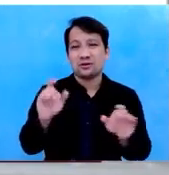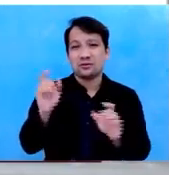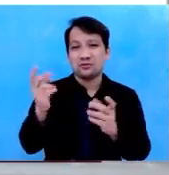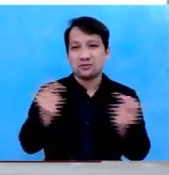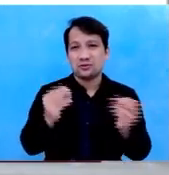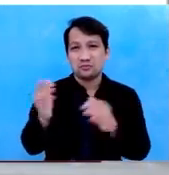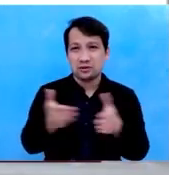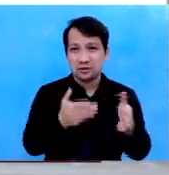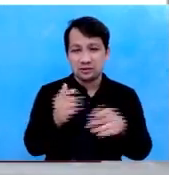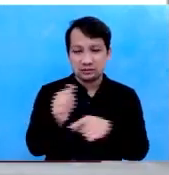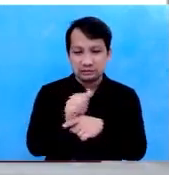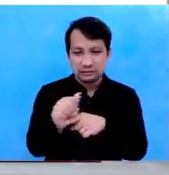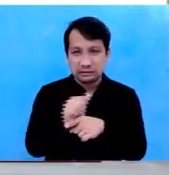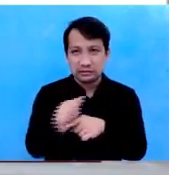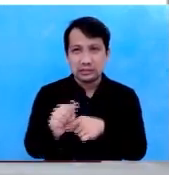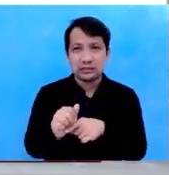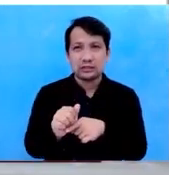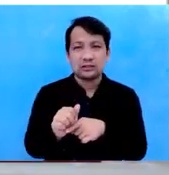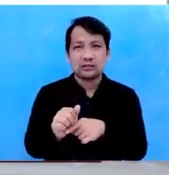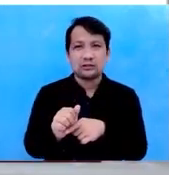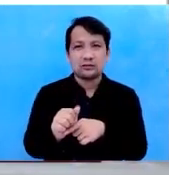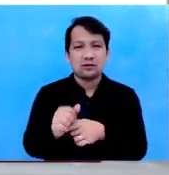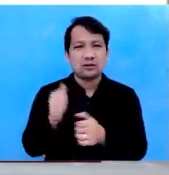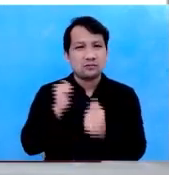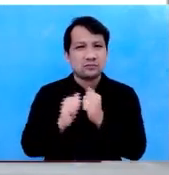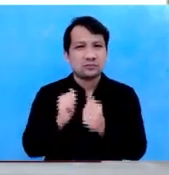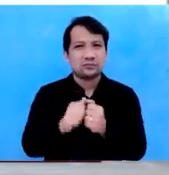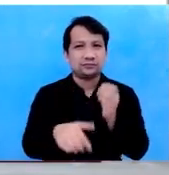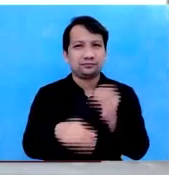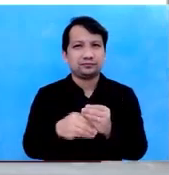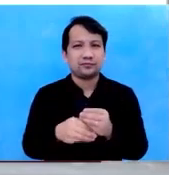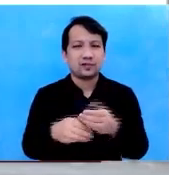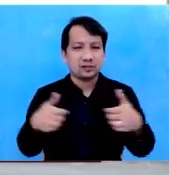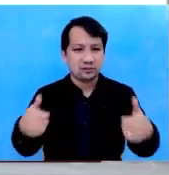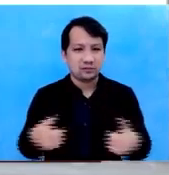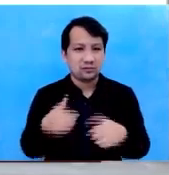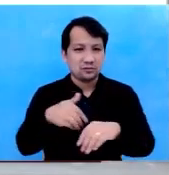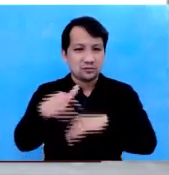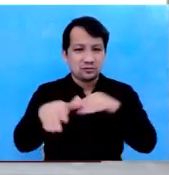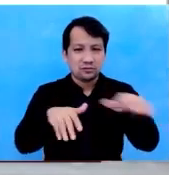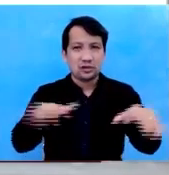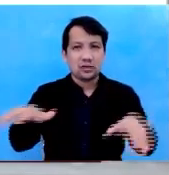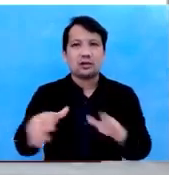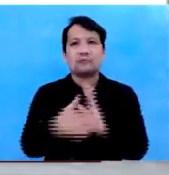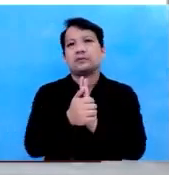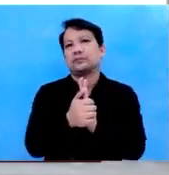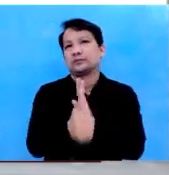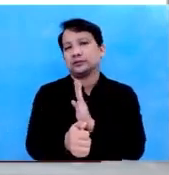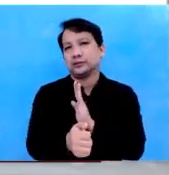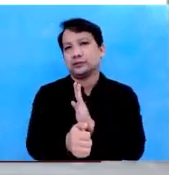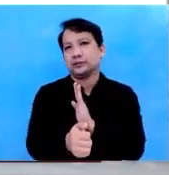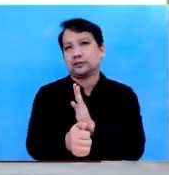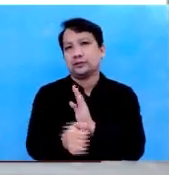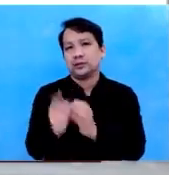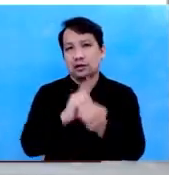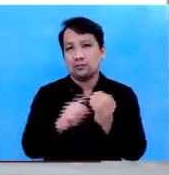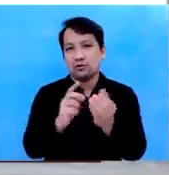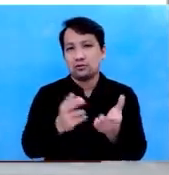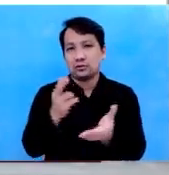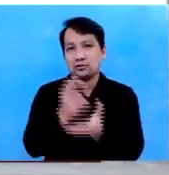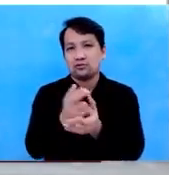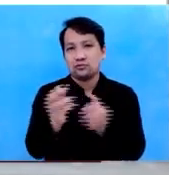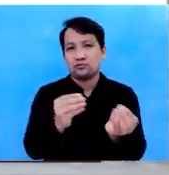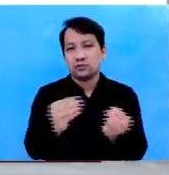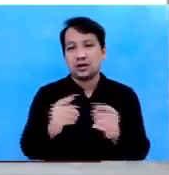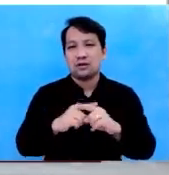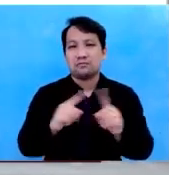mga rescuers ng probinsya. Ibig sabihin, lahat ng mga dinedeploy sa mga sakuna, bihasana kumbaga sa mga rescue operations. Pero